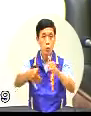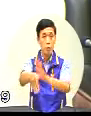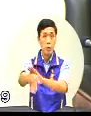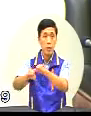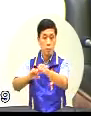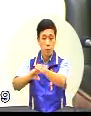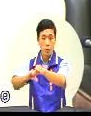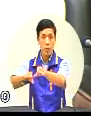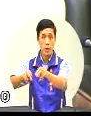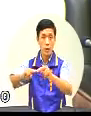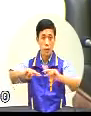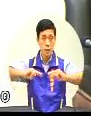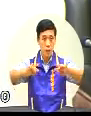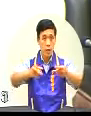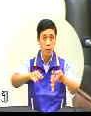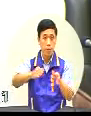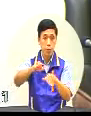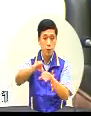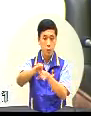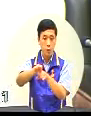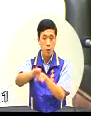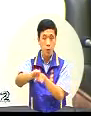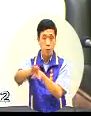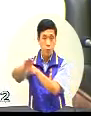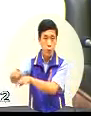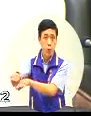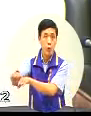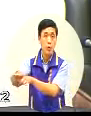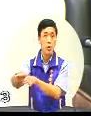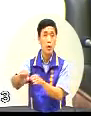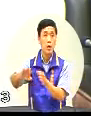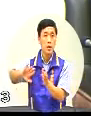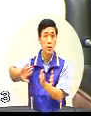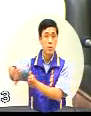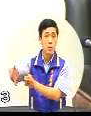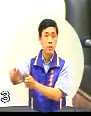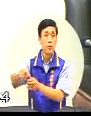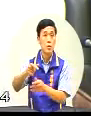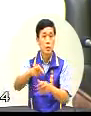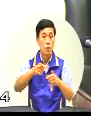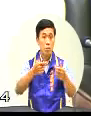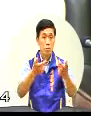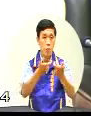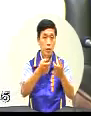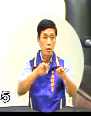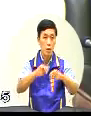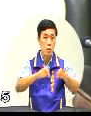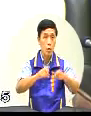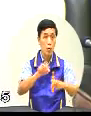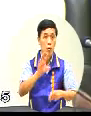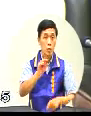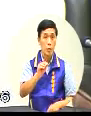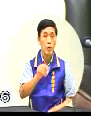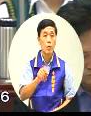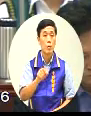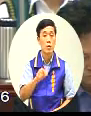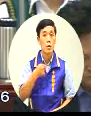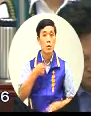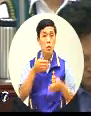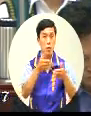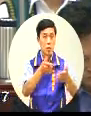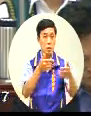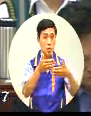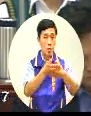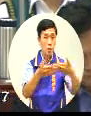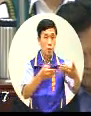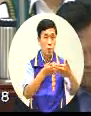们把这些停车取消掉，这些停车的空间交通局有配套吗？ 我们这个是其实我们是跟交通局合作